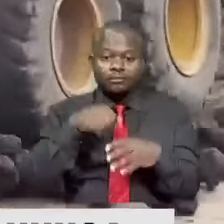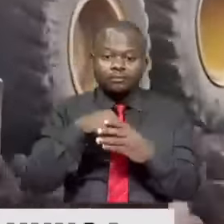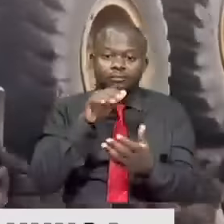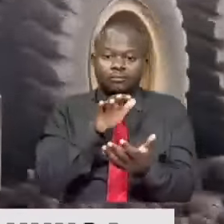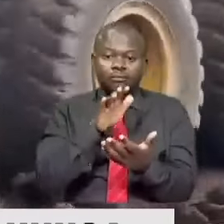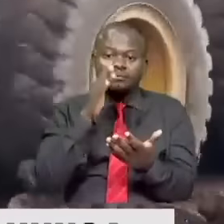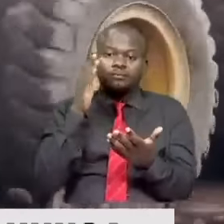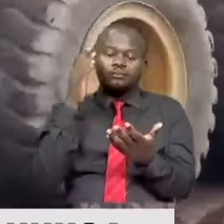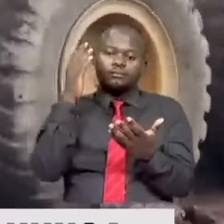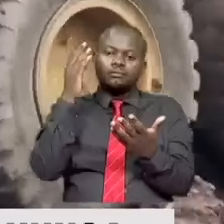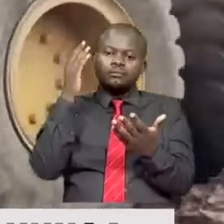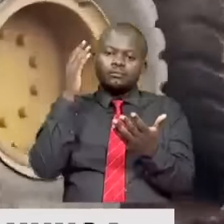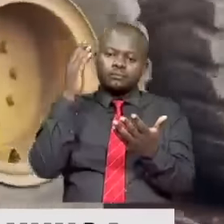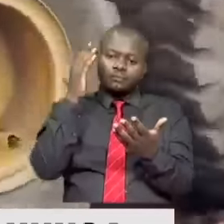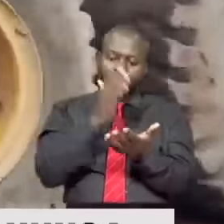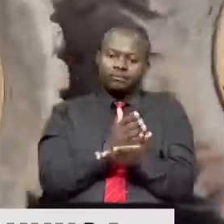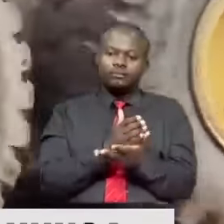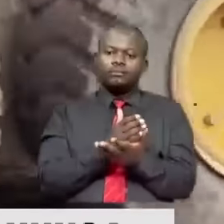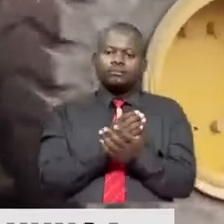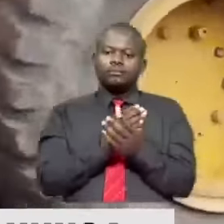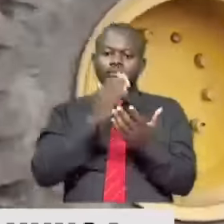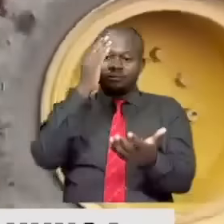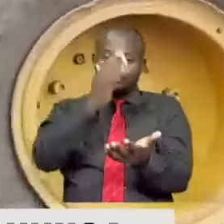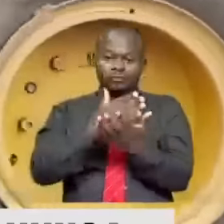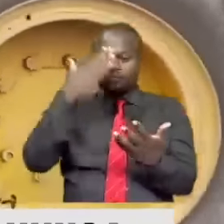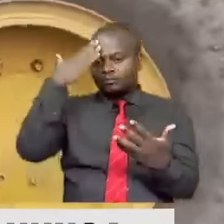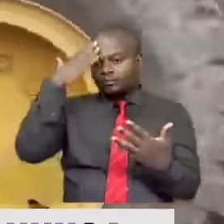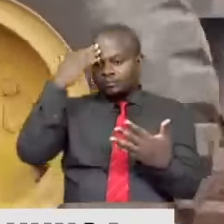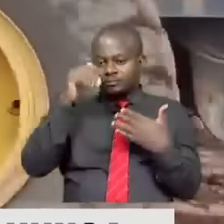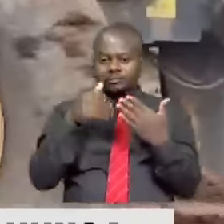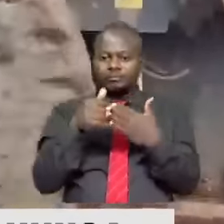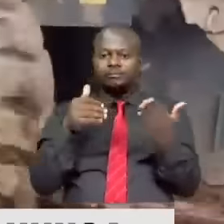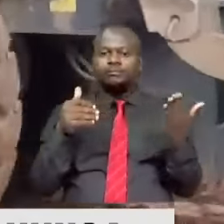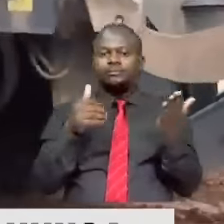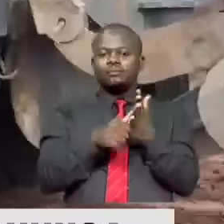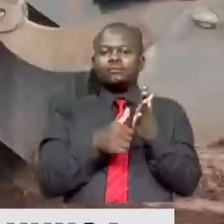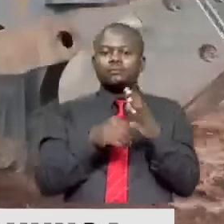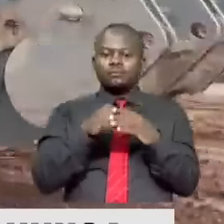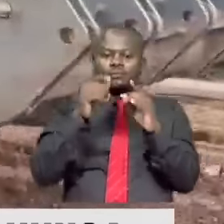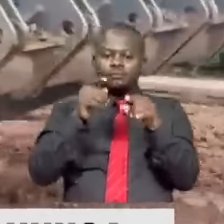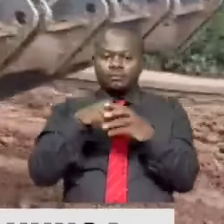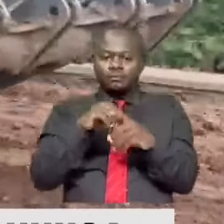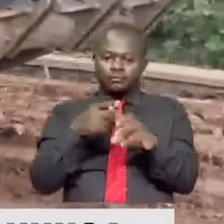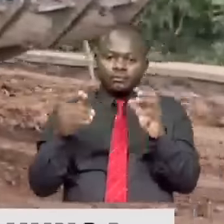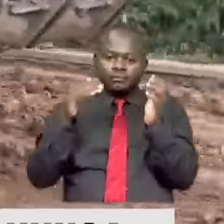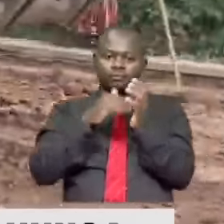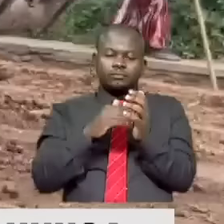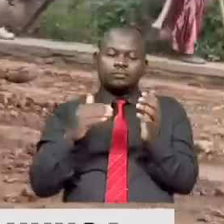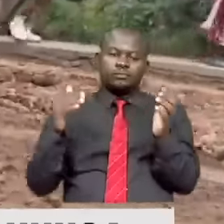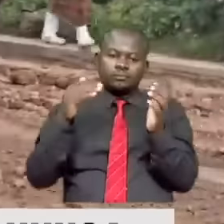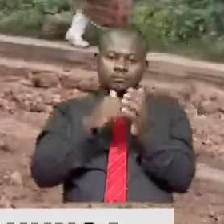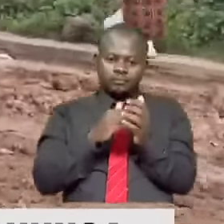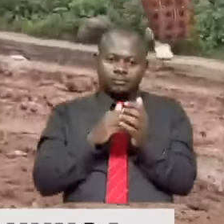yarongera irubura wari wahagaze nyine kubera ibibazo byari byajemo ariko turongera